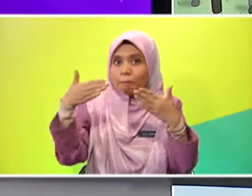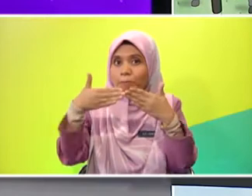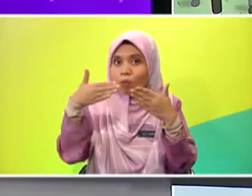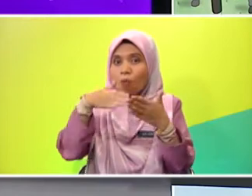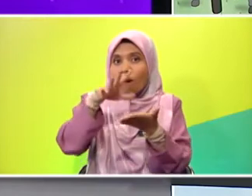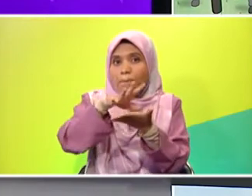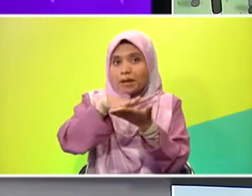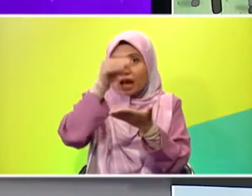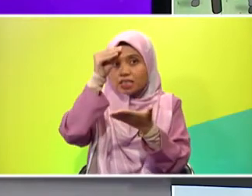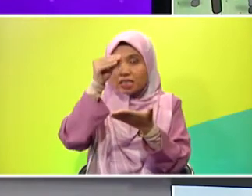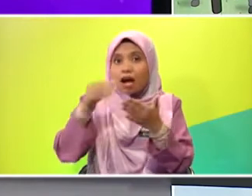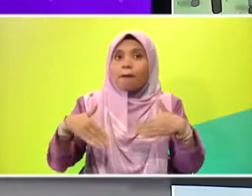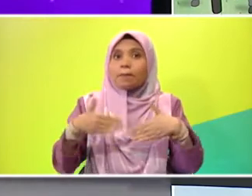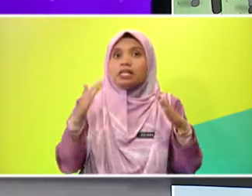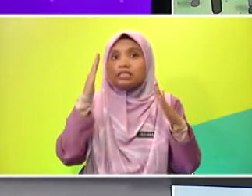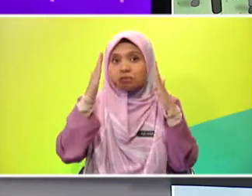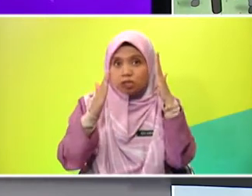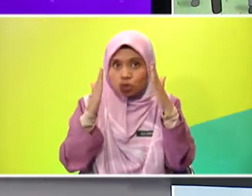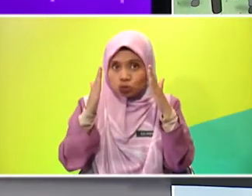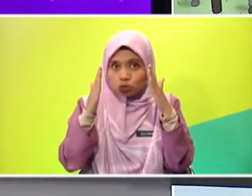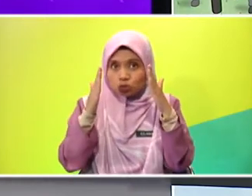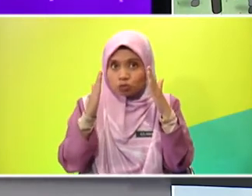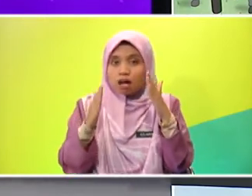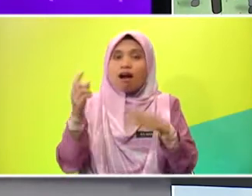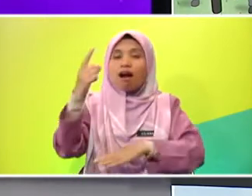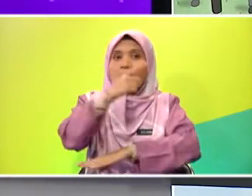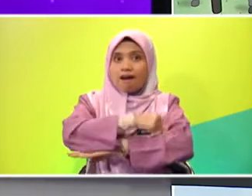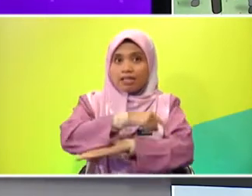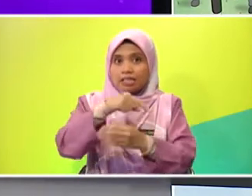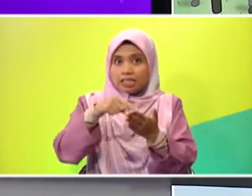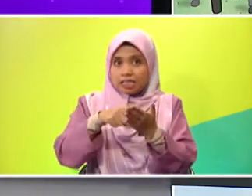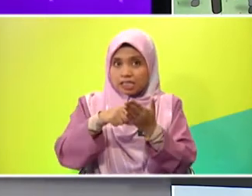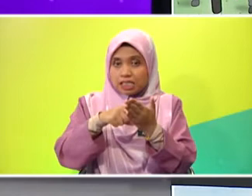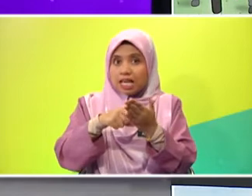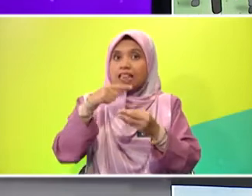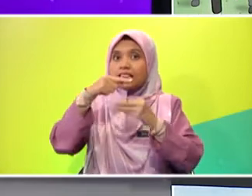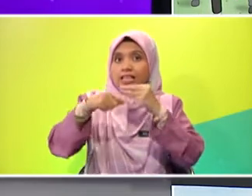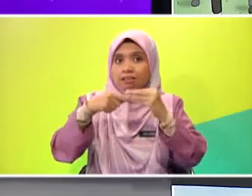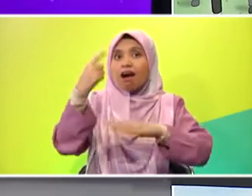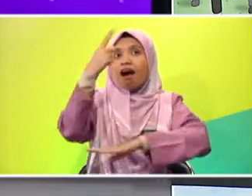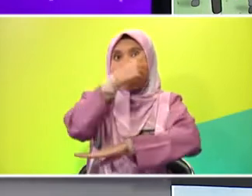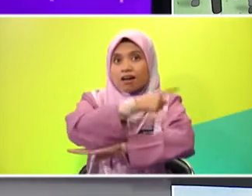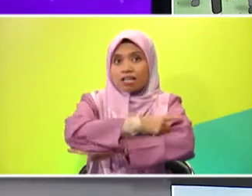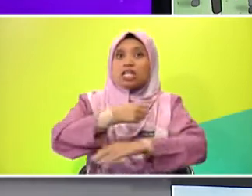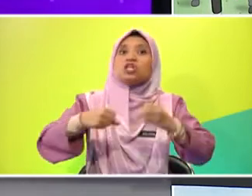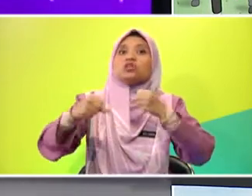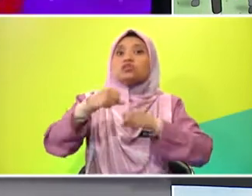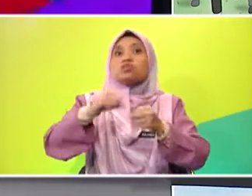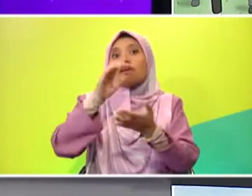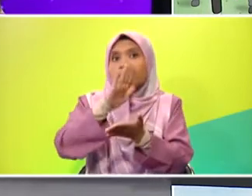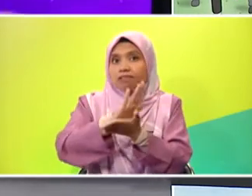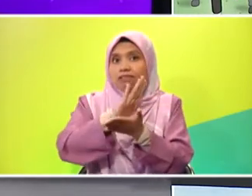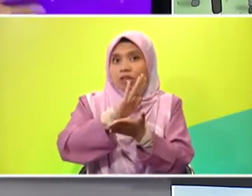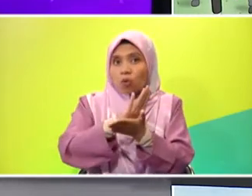mata pelajaran bahasa Melayu Dimana Topik yang dipilih pada hari ini menyentuh tentang hari sukan sekolah bersama dengan